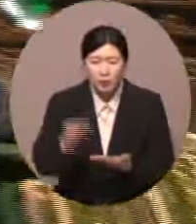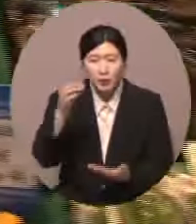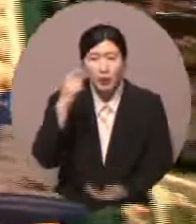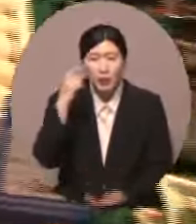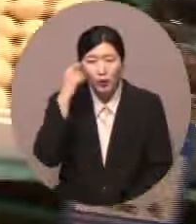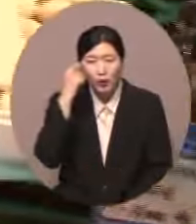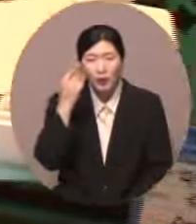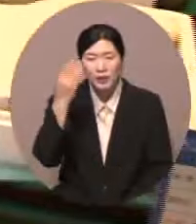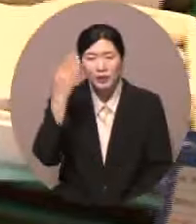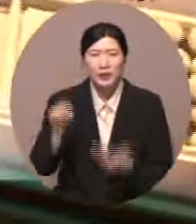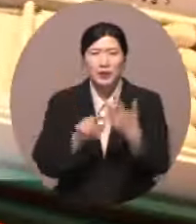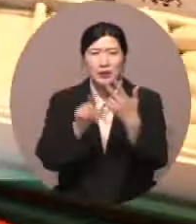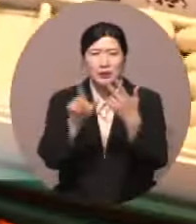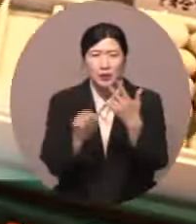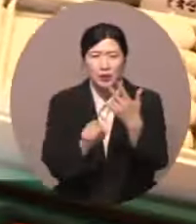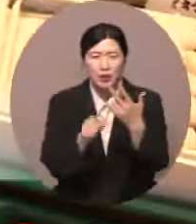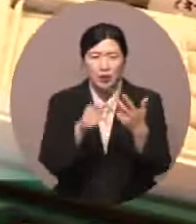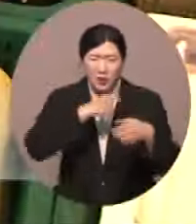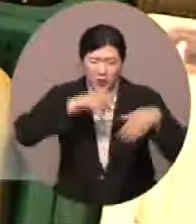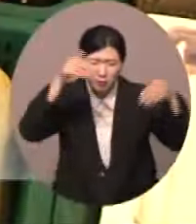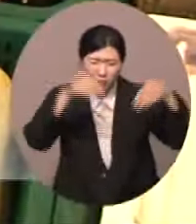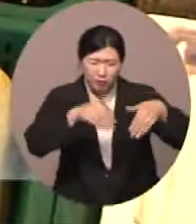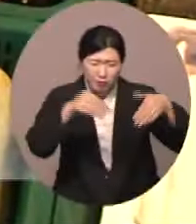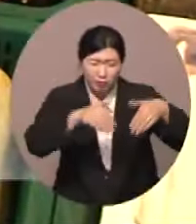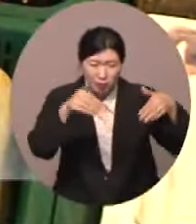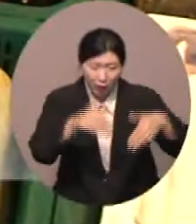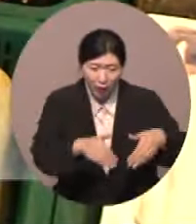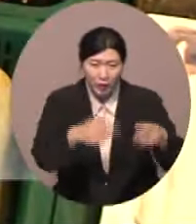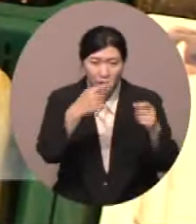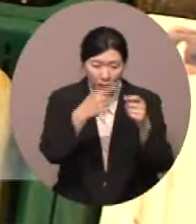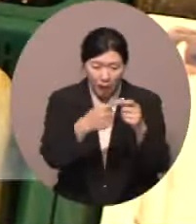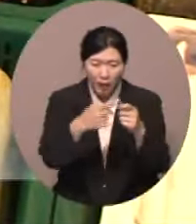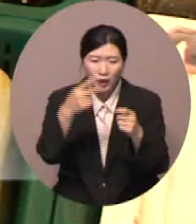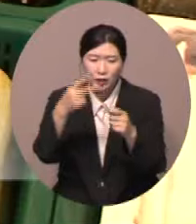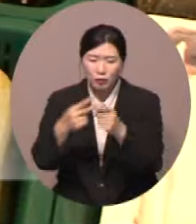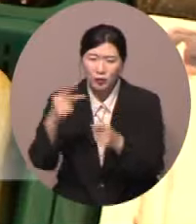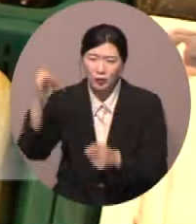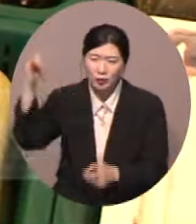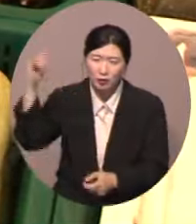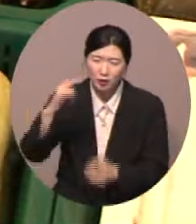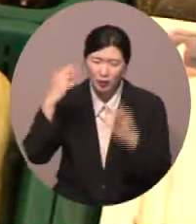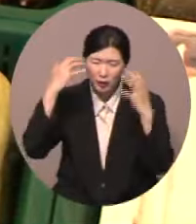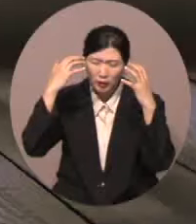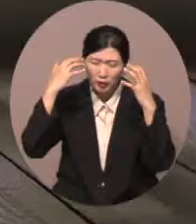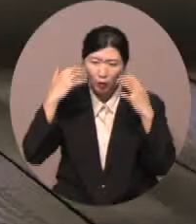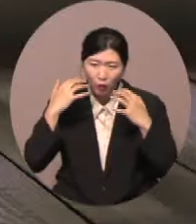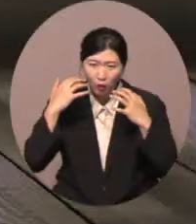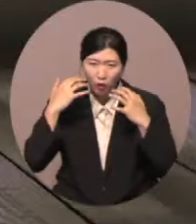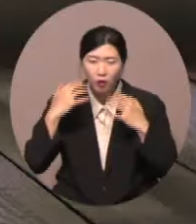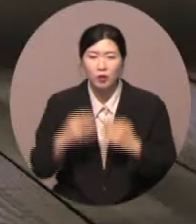이은 역대급 긴 폭염이 이어지면서 채소류를 중심으로 시장 물가가 크게 올랐습니다.